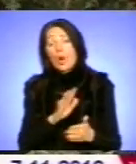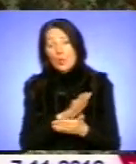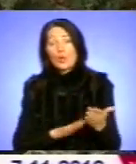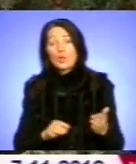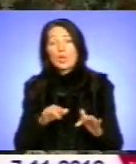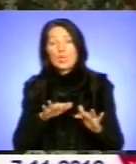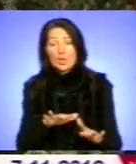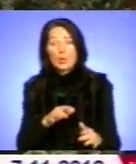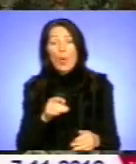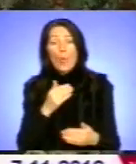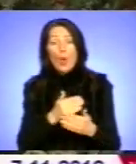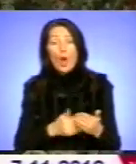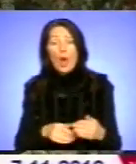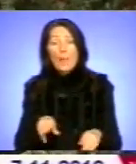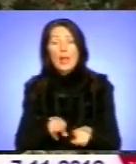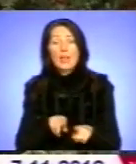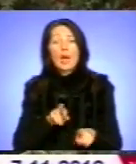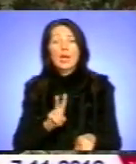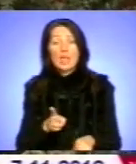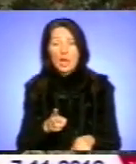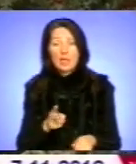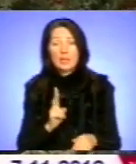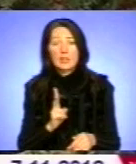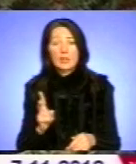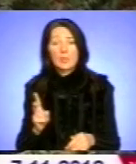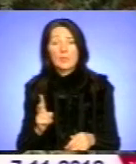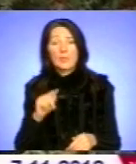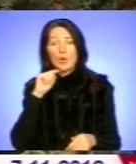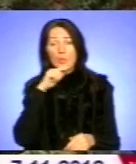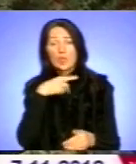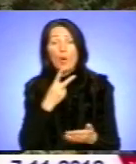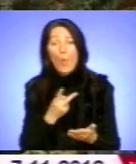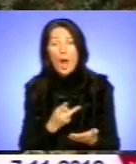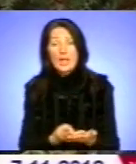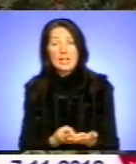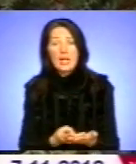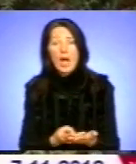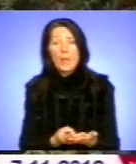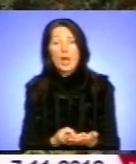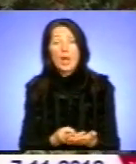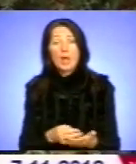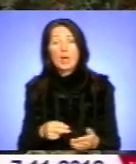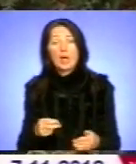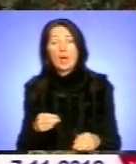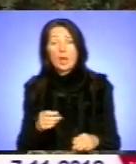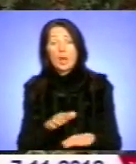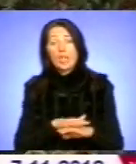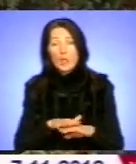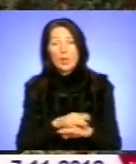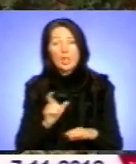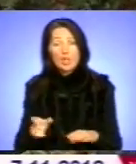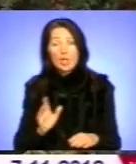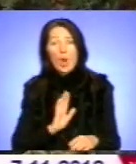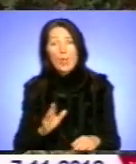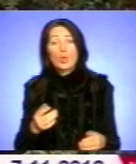як за якимось економічними показниками, демографічними, таке